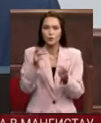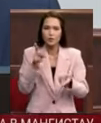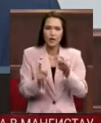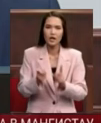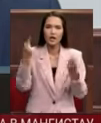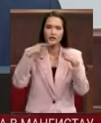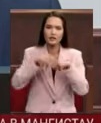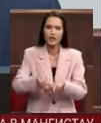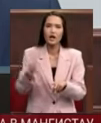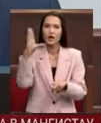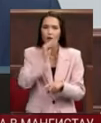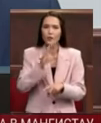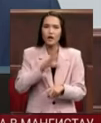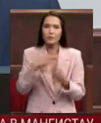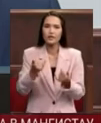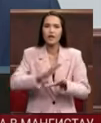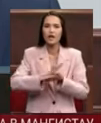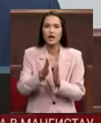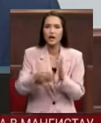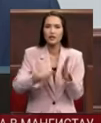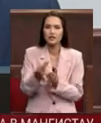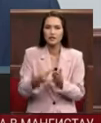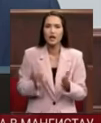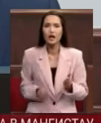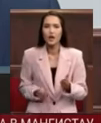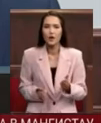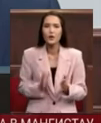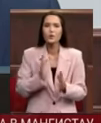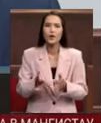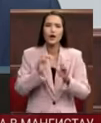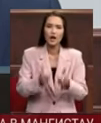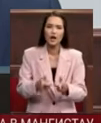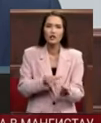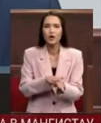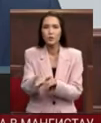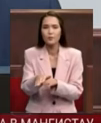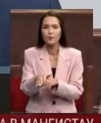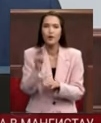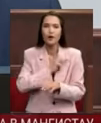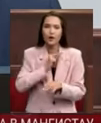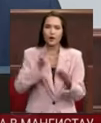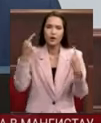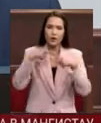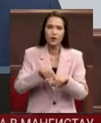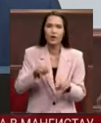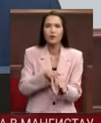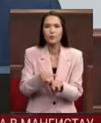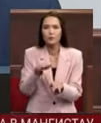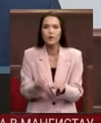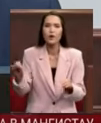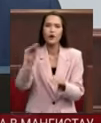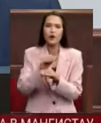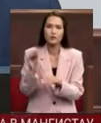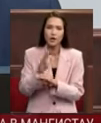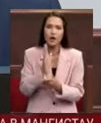сферах с участием транснациональных компаний. В регионе прорабатываются крупномасштабные проекты. Освоение месторождений Каламкас моря, Хазар и Ауэзов,